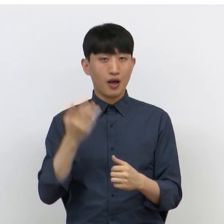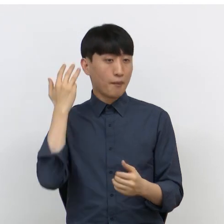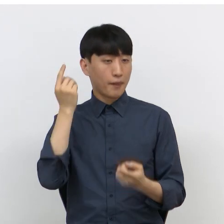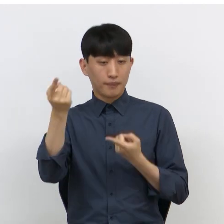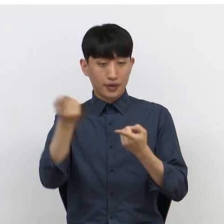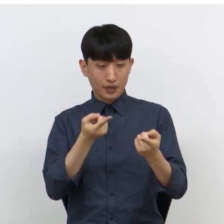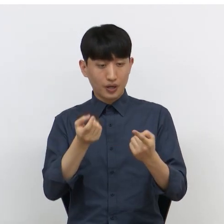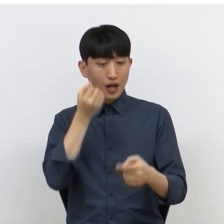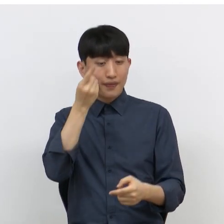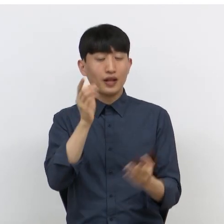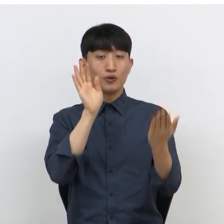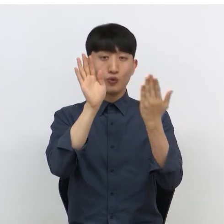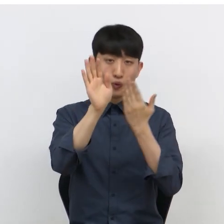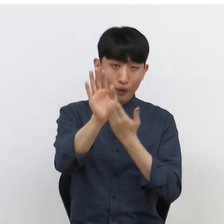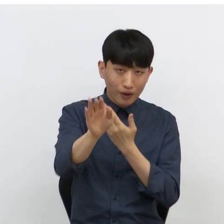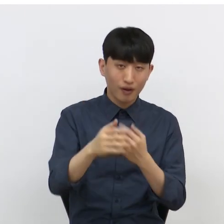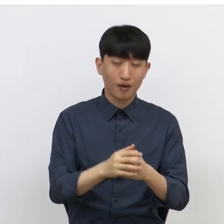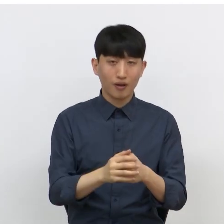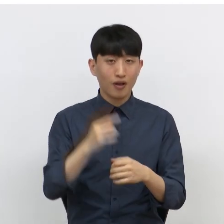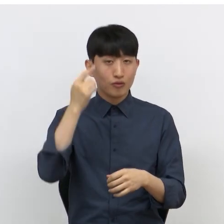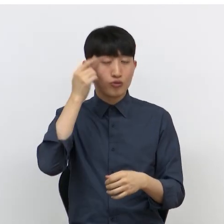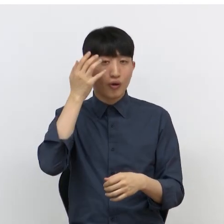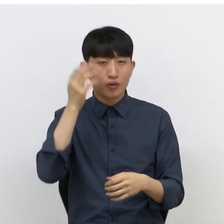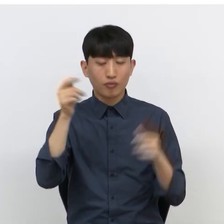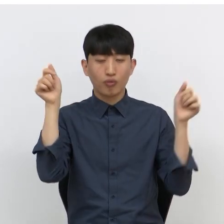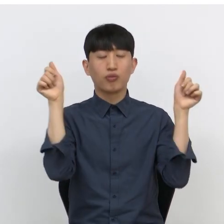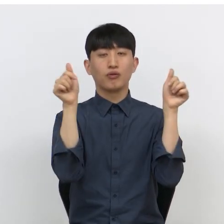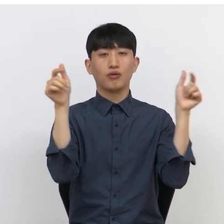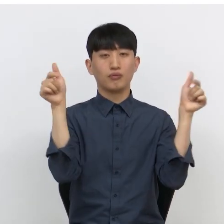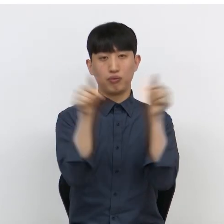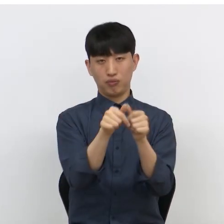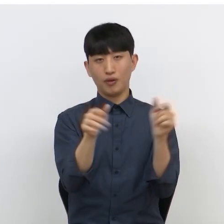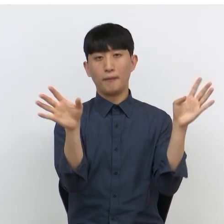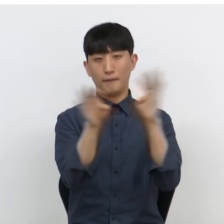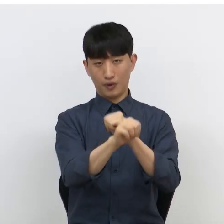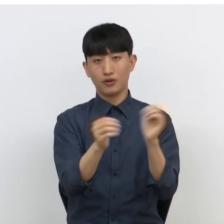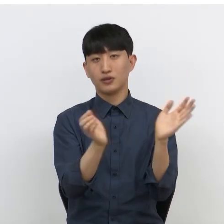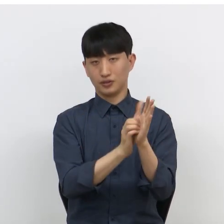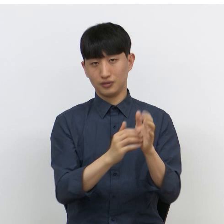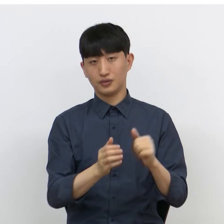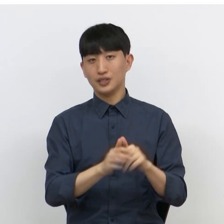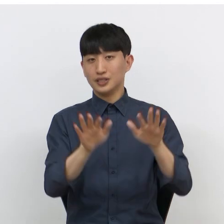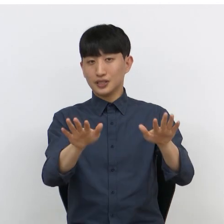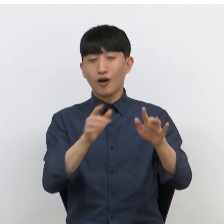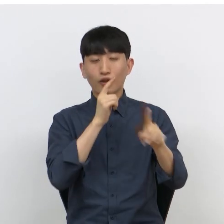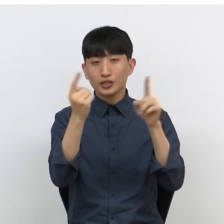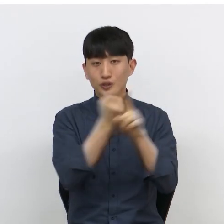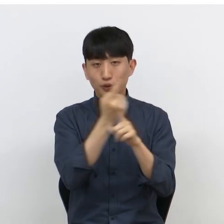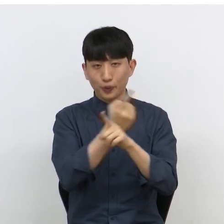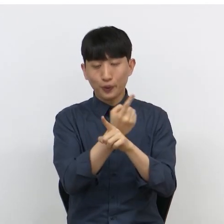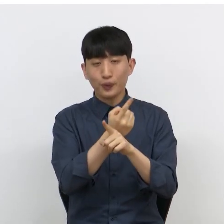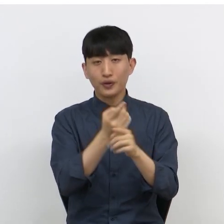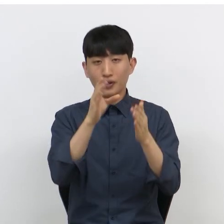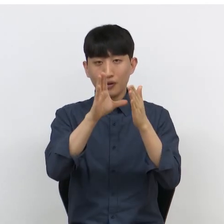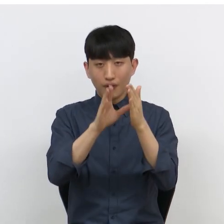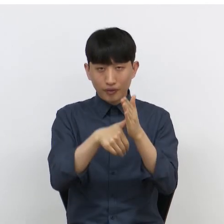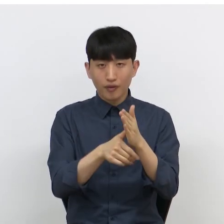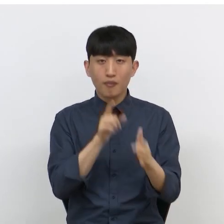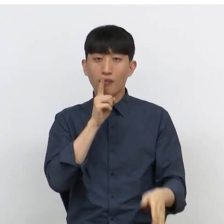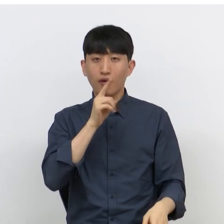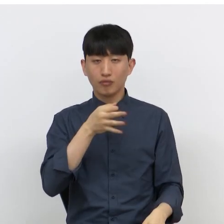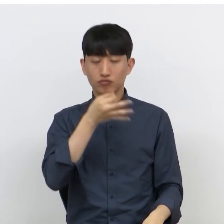눈떨림이 없었고 일상생활에서 소리 듣기도 되게 편하게 됐고요. 현재는 언어치료 받을 때도 정반응 자음과 모음이 잘 산출된다고